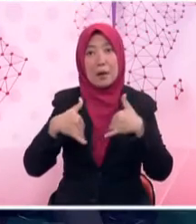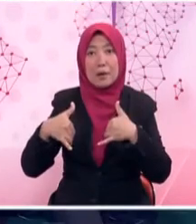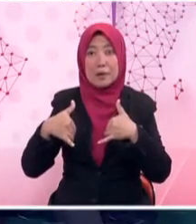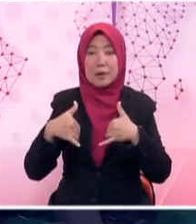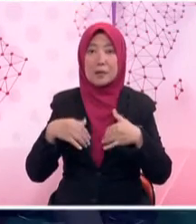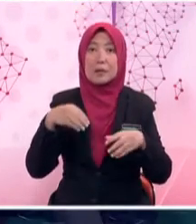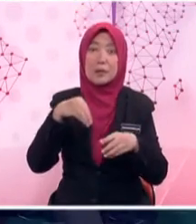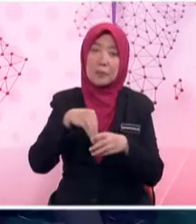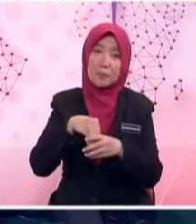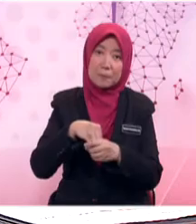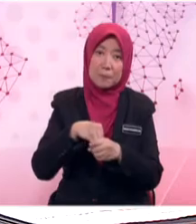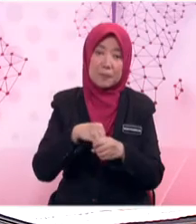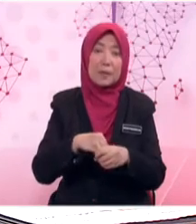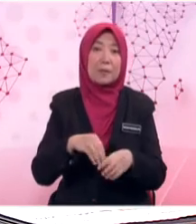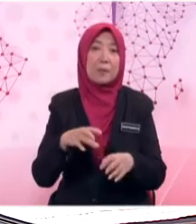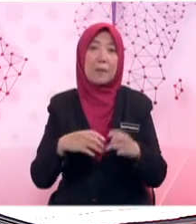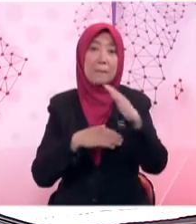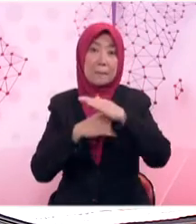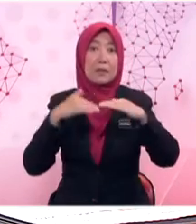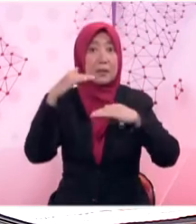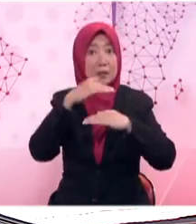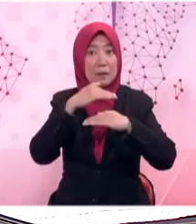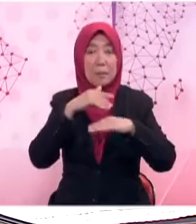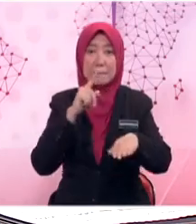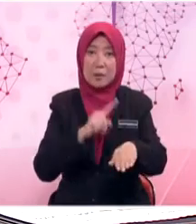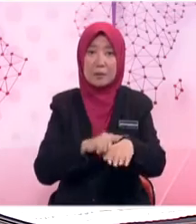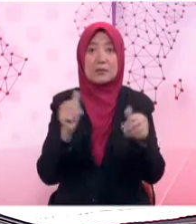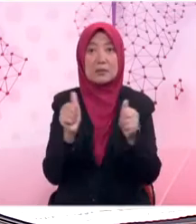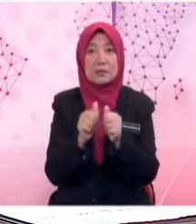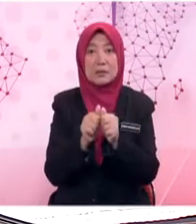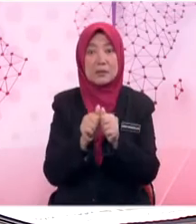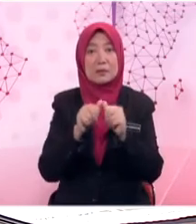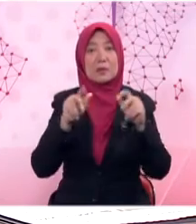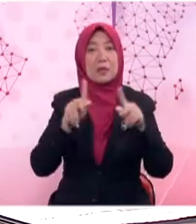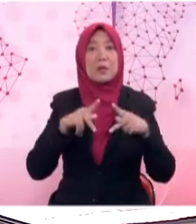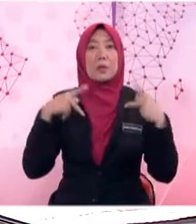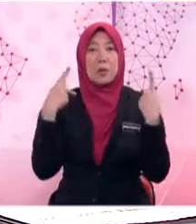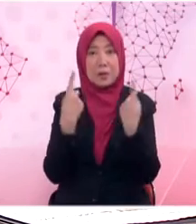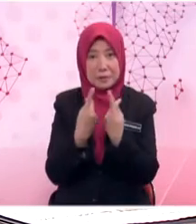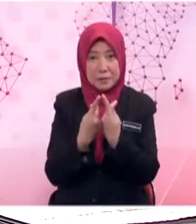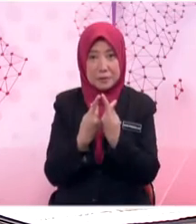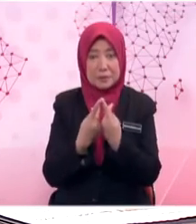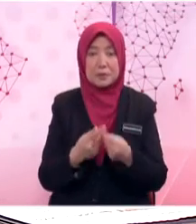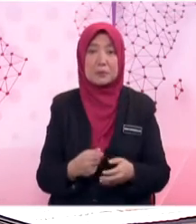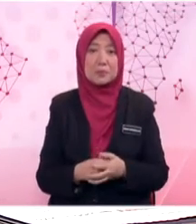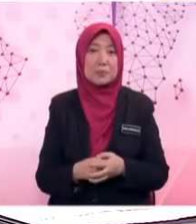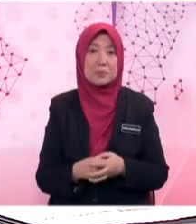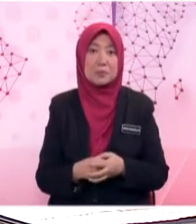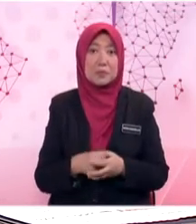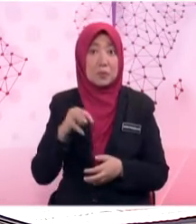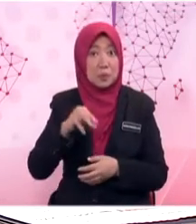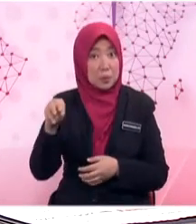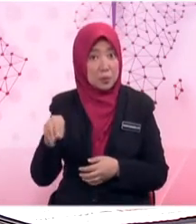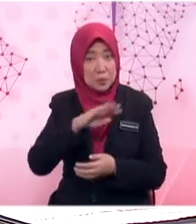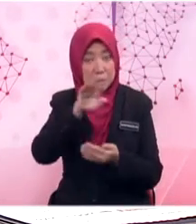membina masa bersama-sama dengan keluarga. Jadi murid-murid, kalau lihat apa yang ada hari ini, Cikgu